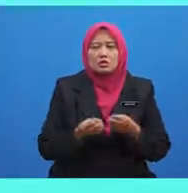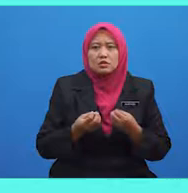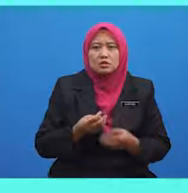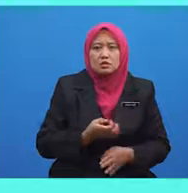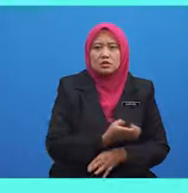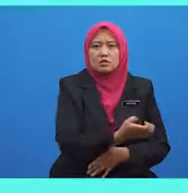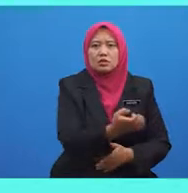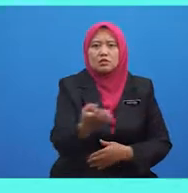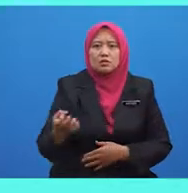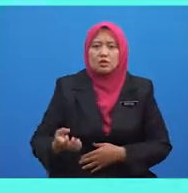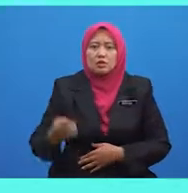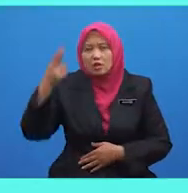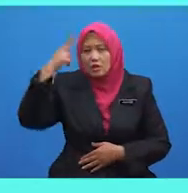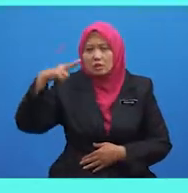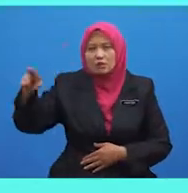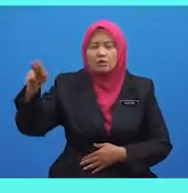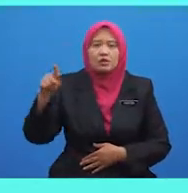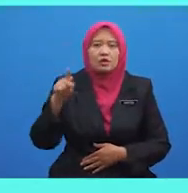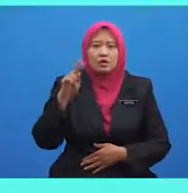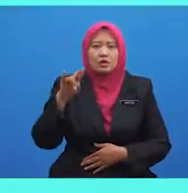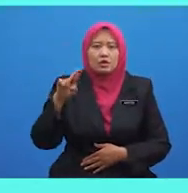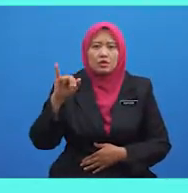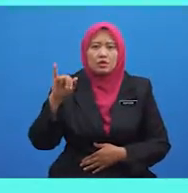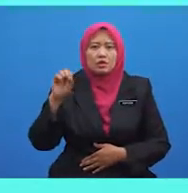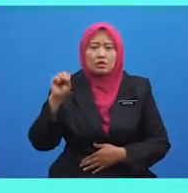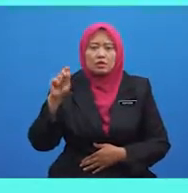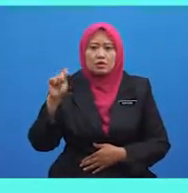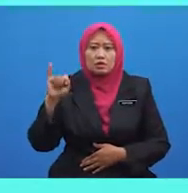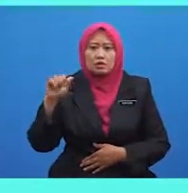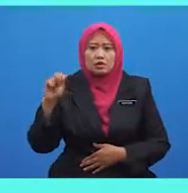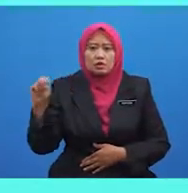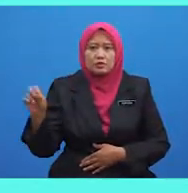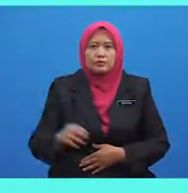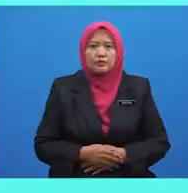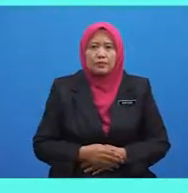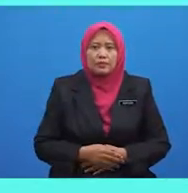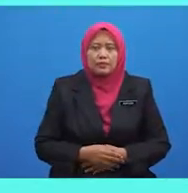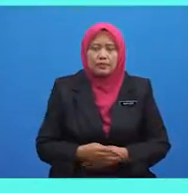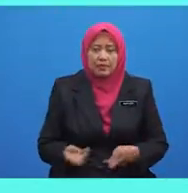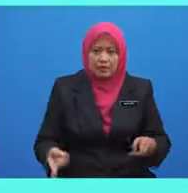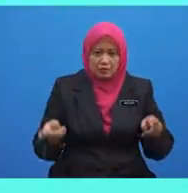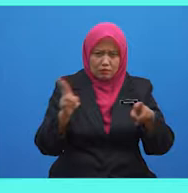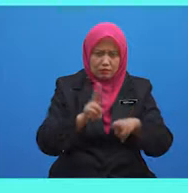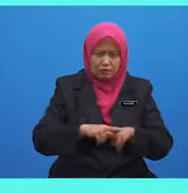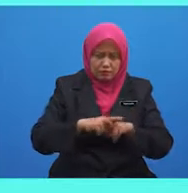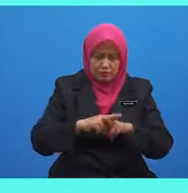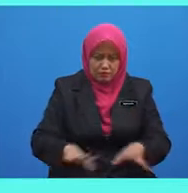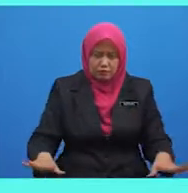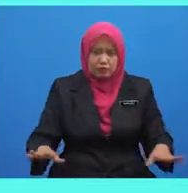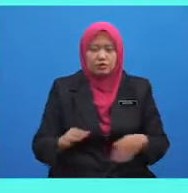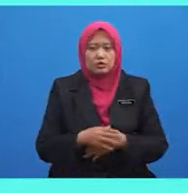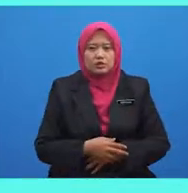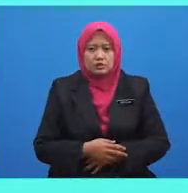penguasaan pedagang Islam pada ketika itu. Baiklah murid-murid, kita lihat pula